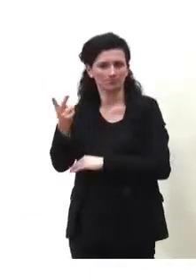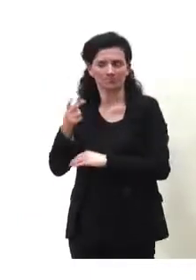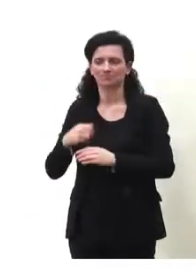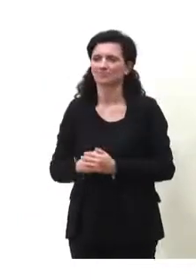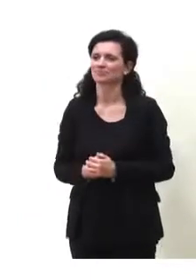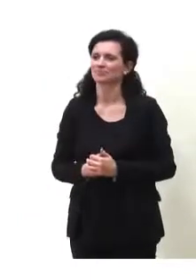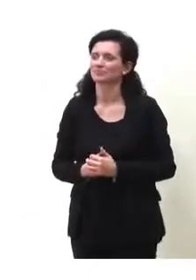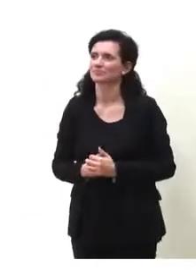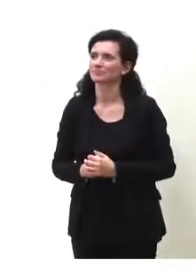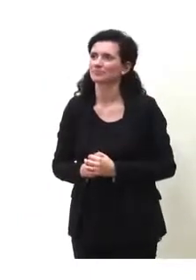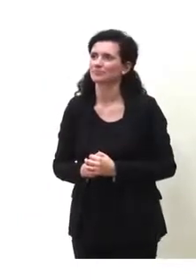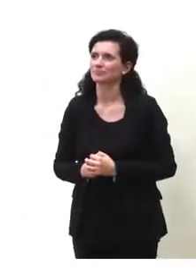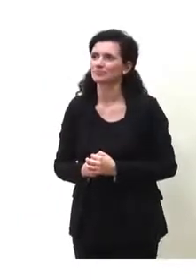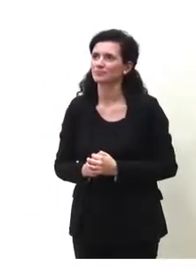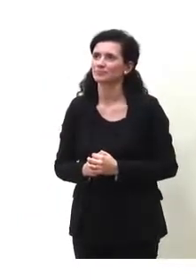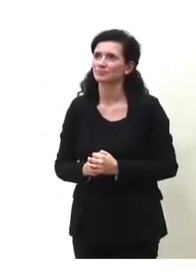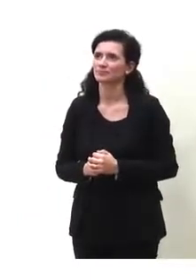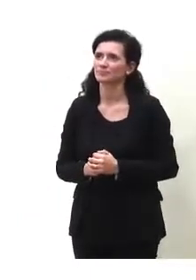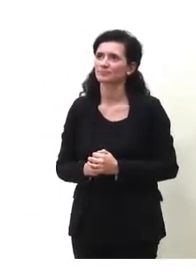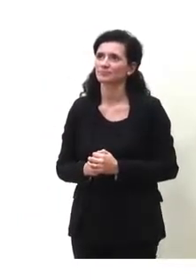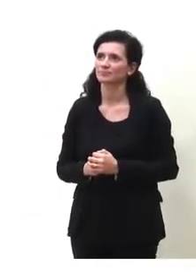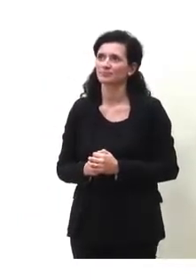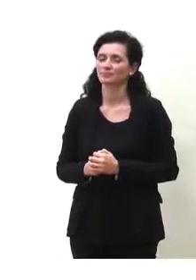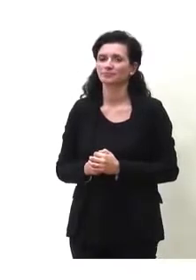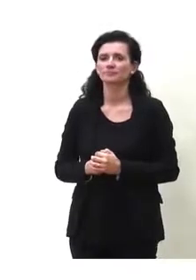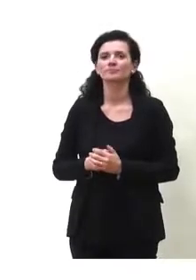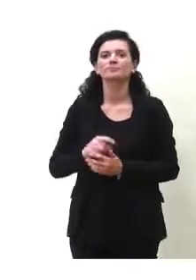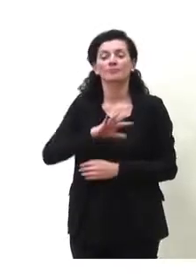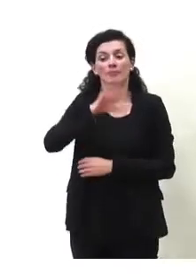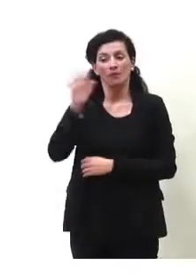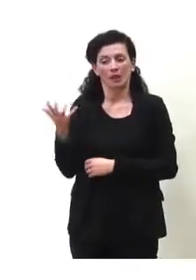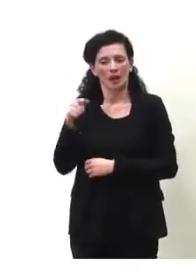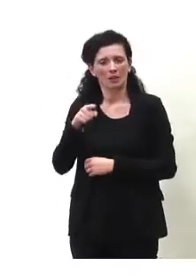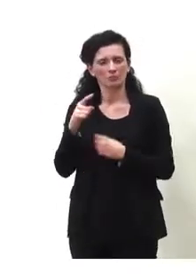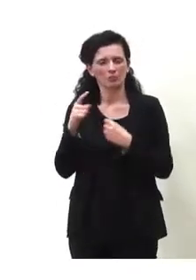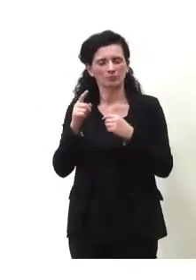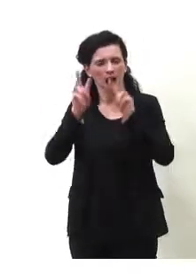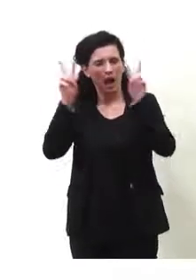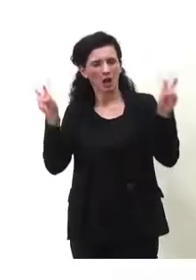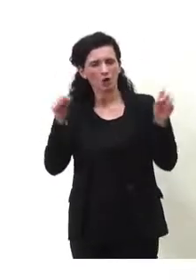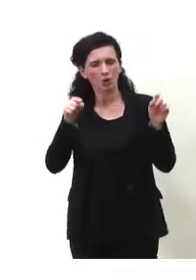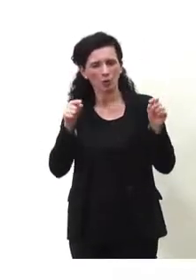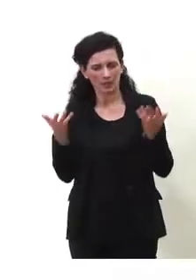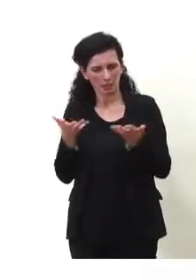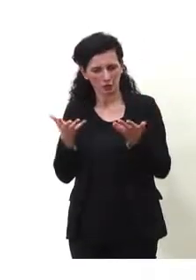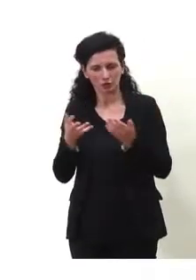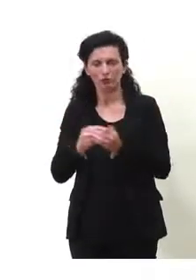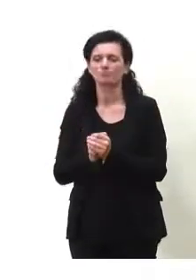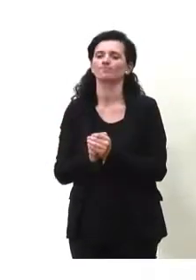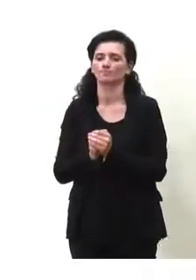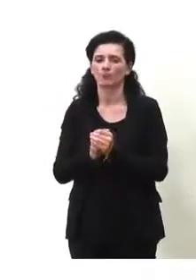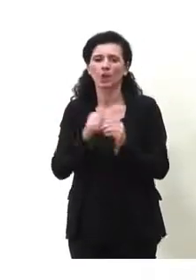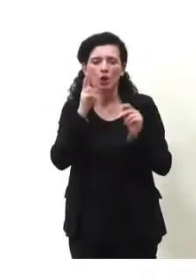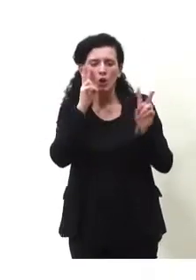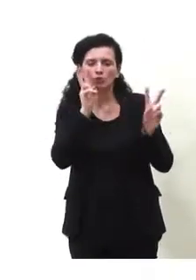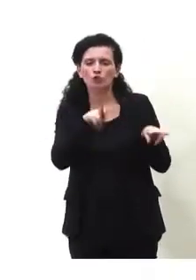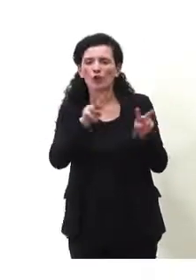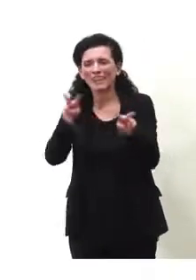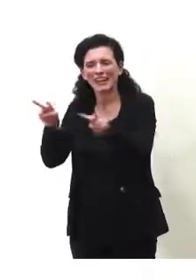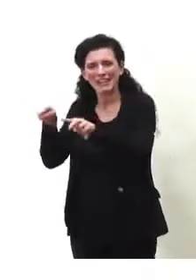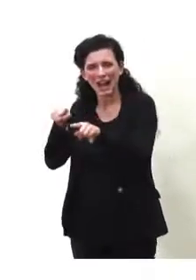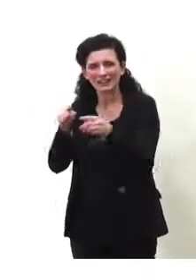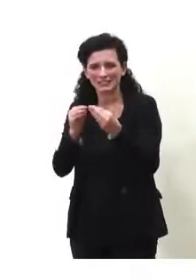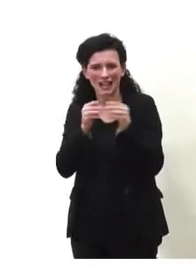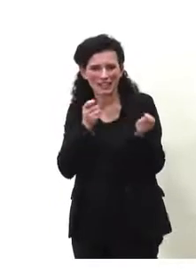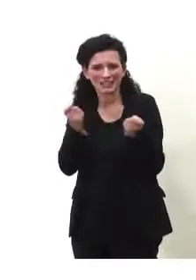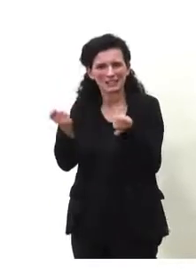Dopodiché un'altra questione è stata sollevata giustamente, il sistema di sorveglianza fa fatica a tracciare i casi e